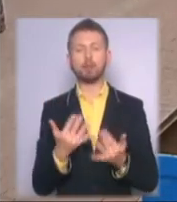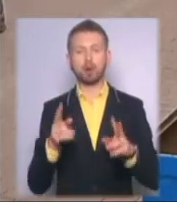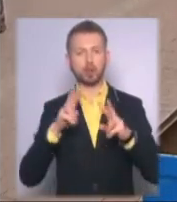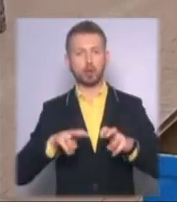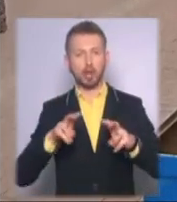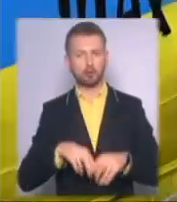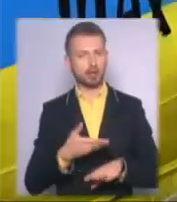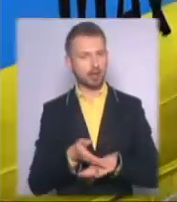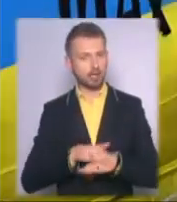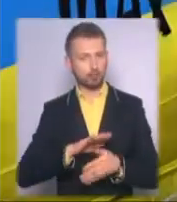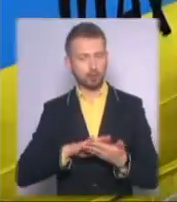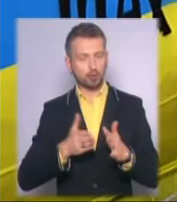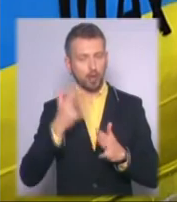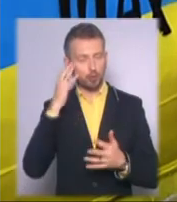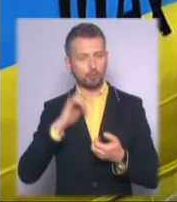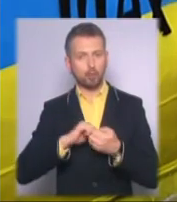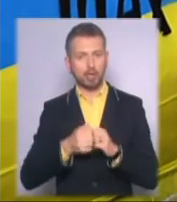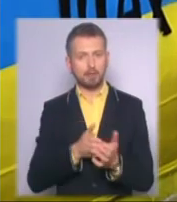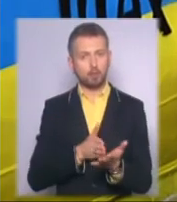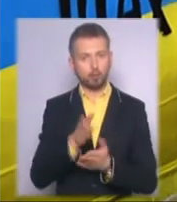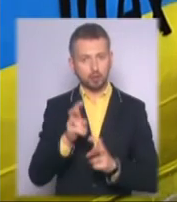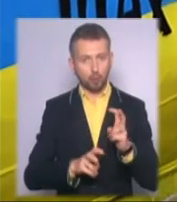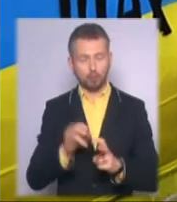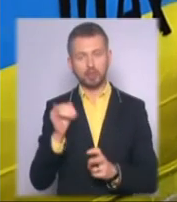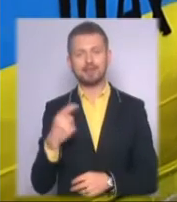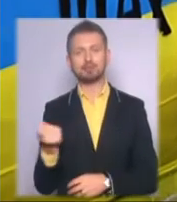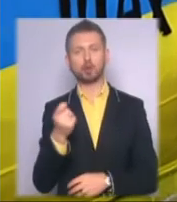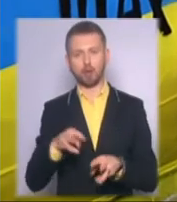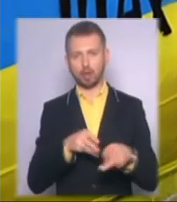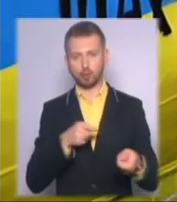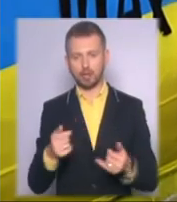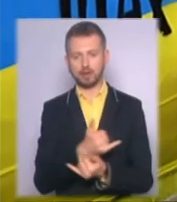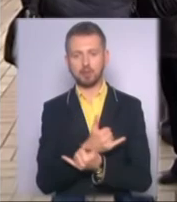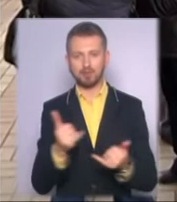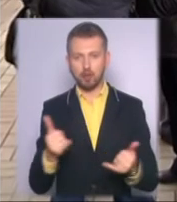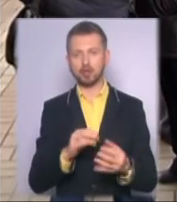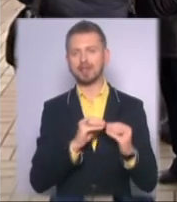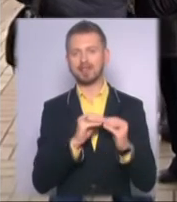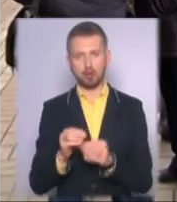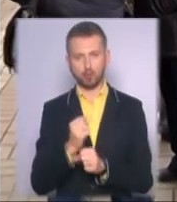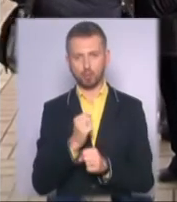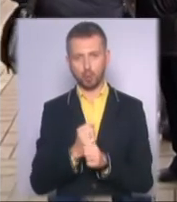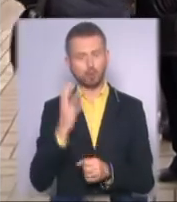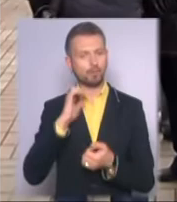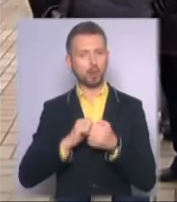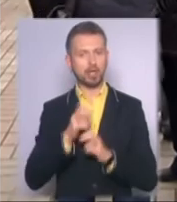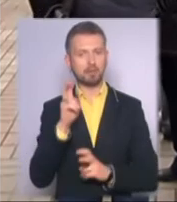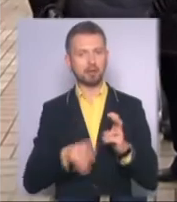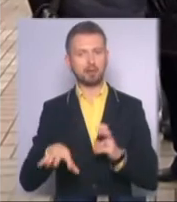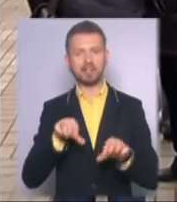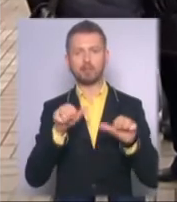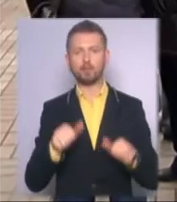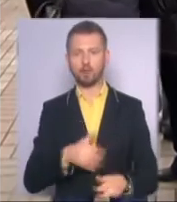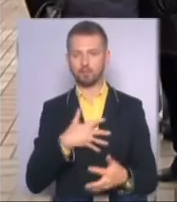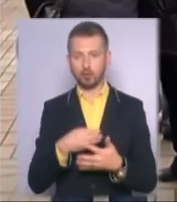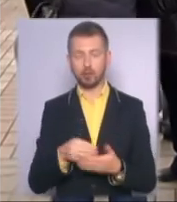кризову ситуацію у вугільній промисловості та спонукати уряд забезпечити сталу роботу вугільних підприємств всіх форм власності, погасити